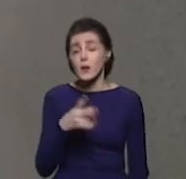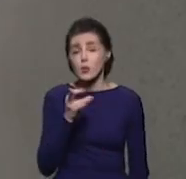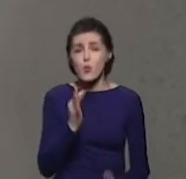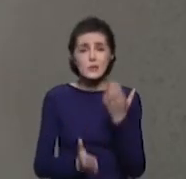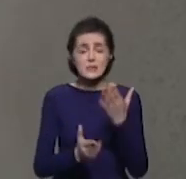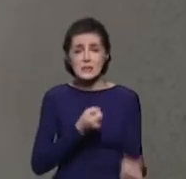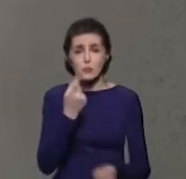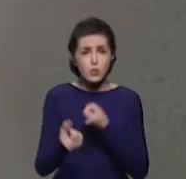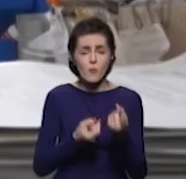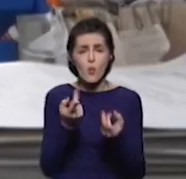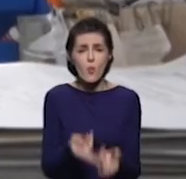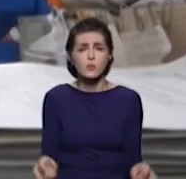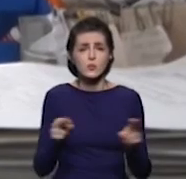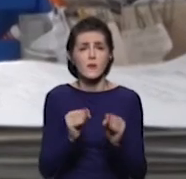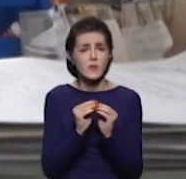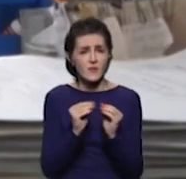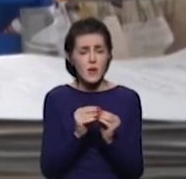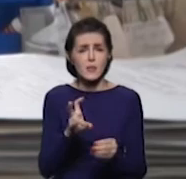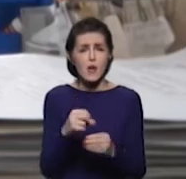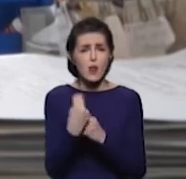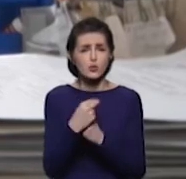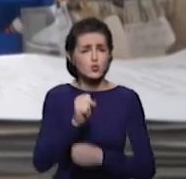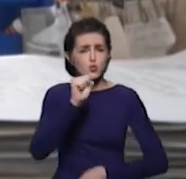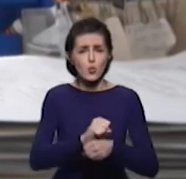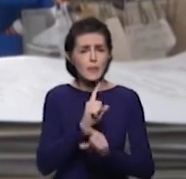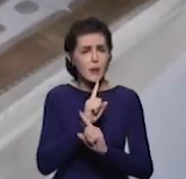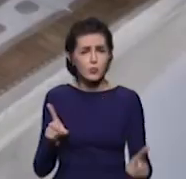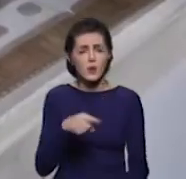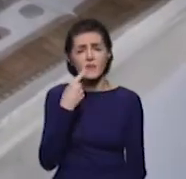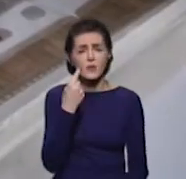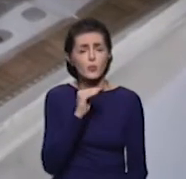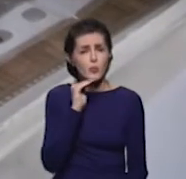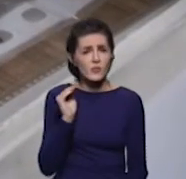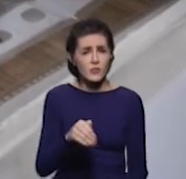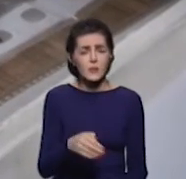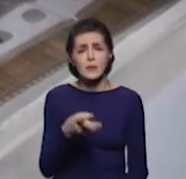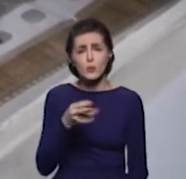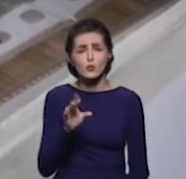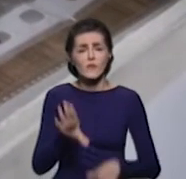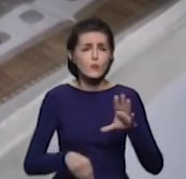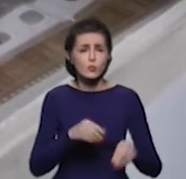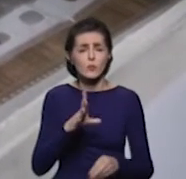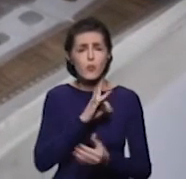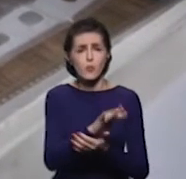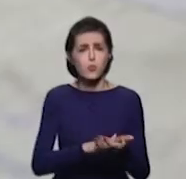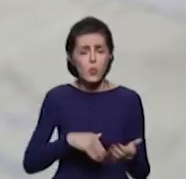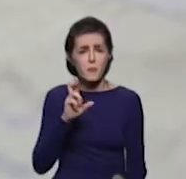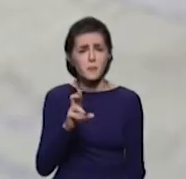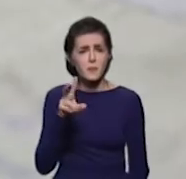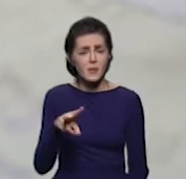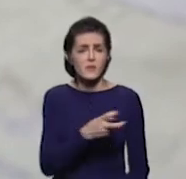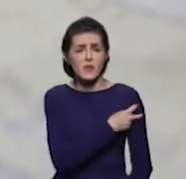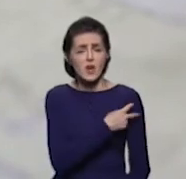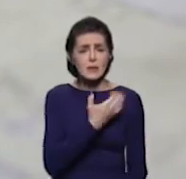якщо симптоми залишаються і надалі, лікування не припинятиметься, наголошують фахівці. До того ж, аби подовжити лікарняний, терапевт